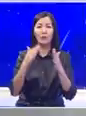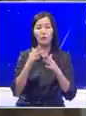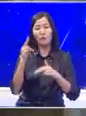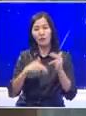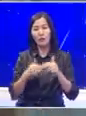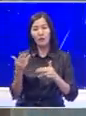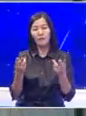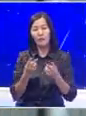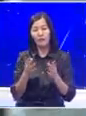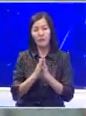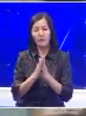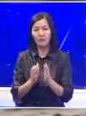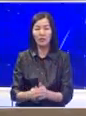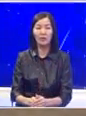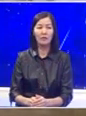баспанаға қоныстандырса.